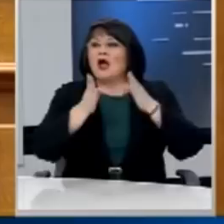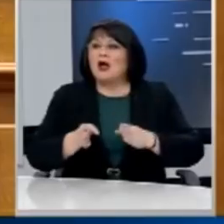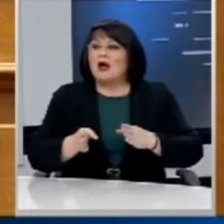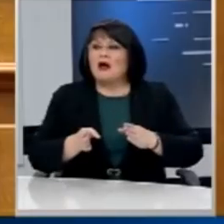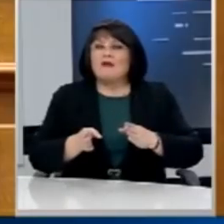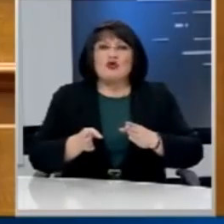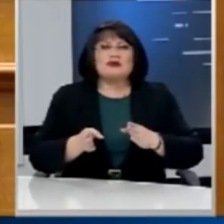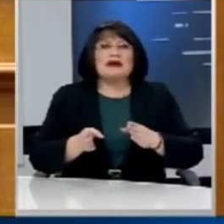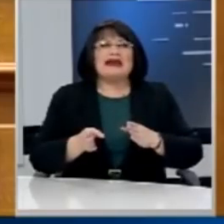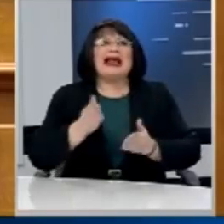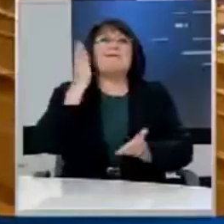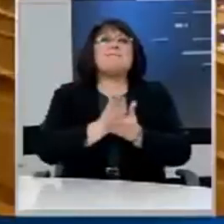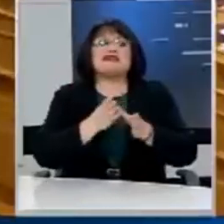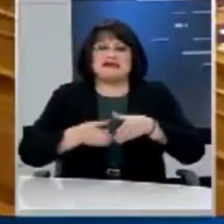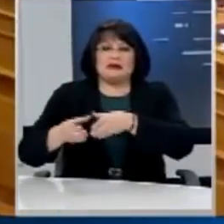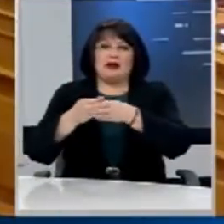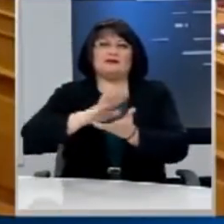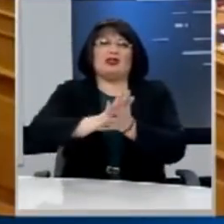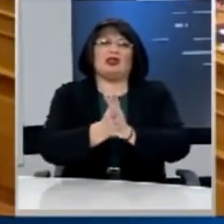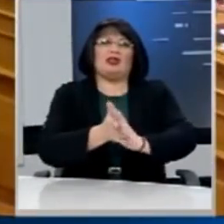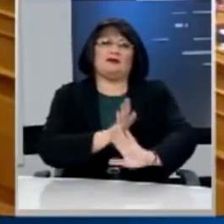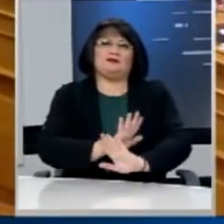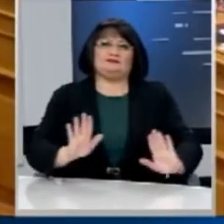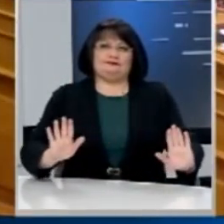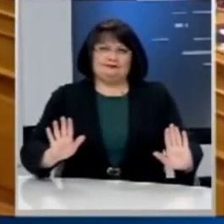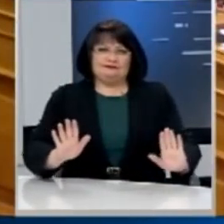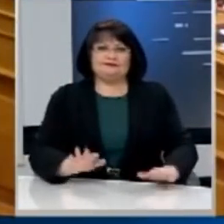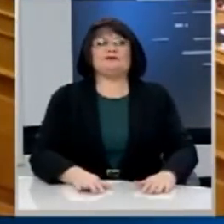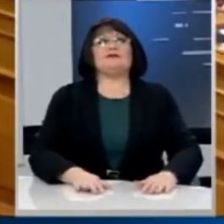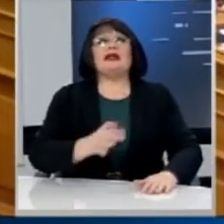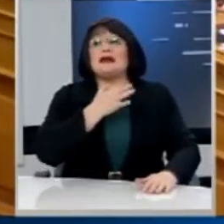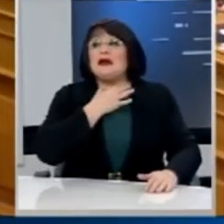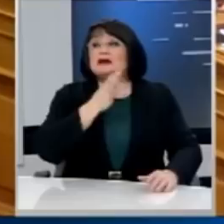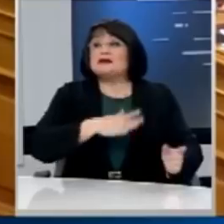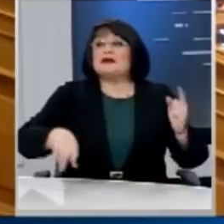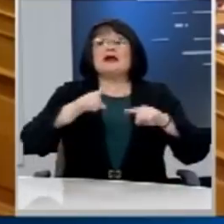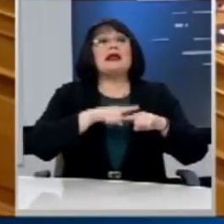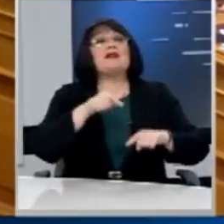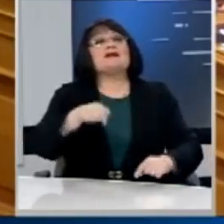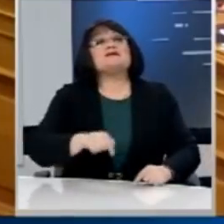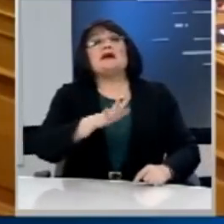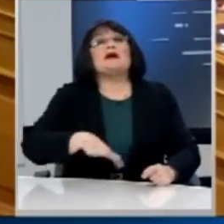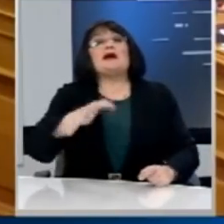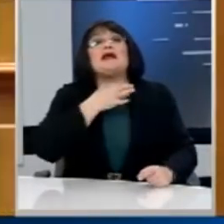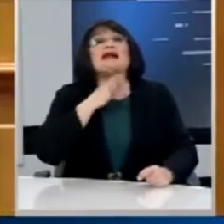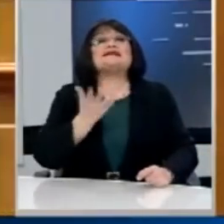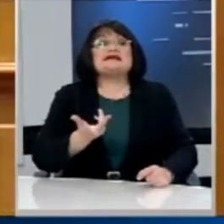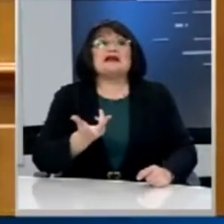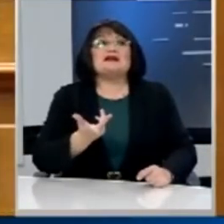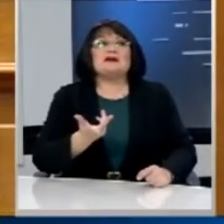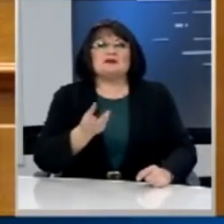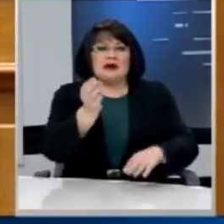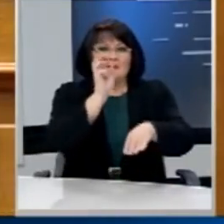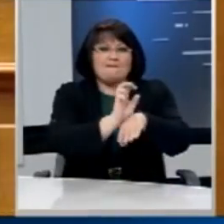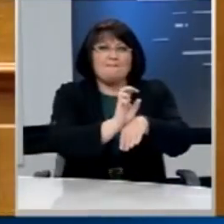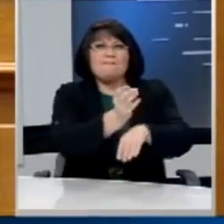ισοπεδώσει τη μεσαία τάξη. Αυτό το οποίο χρειάζεται η χώρα σήμερα είναι